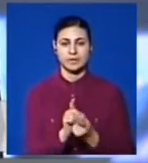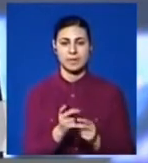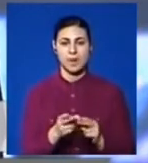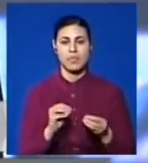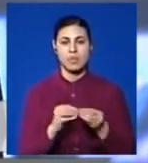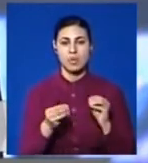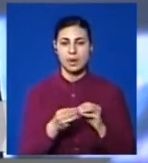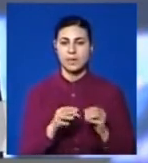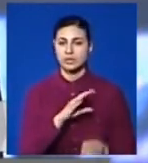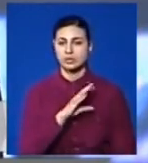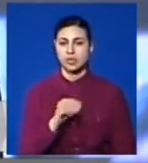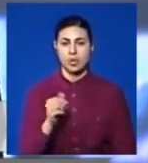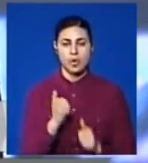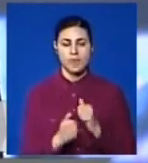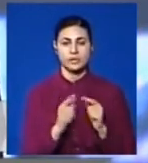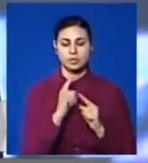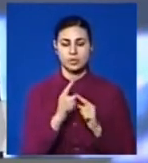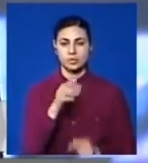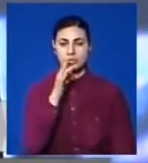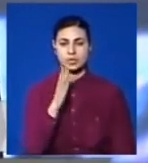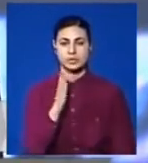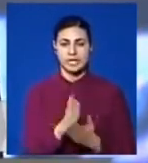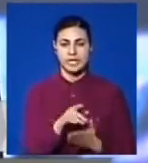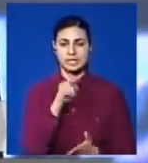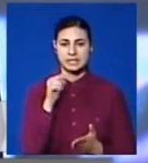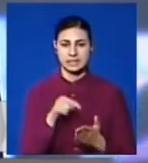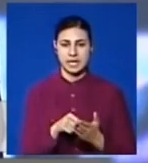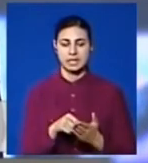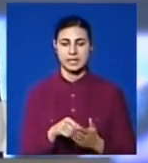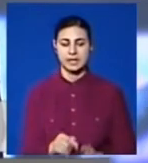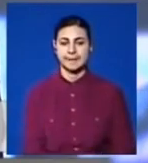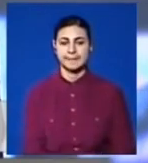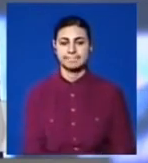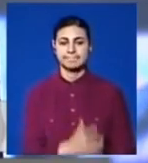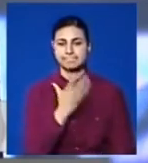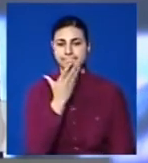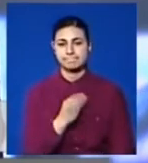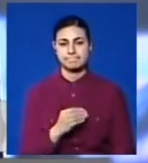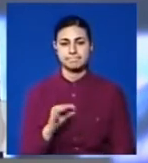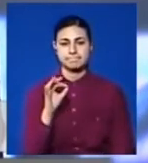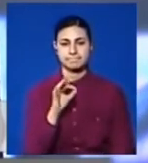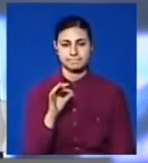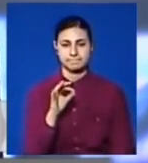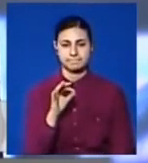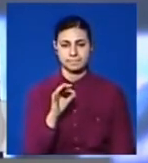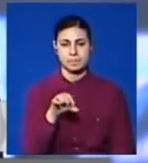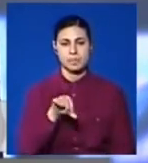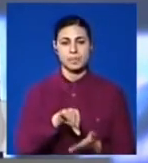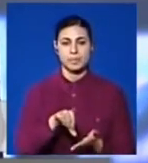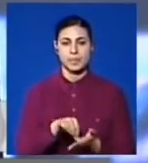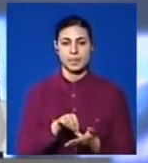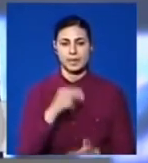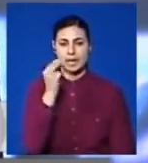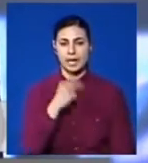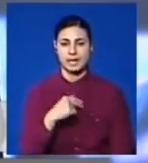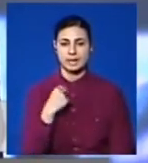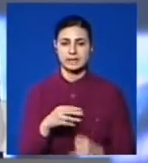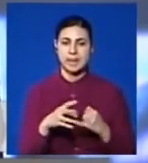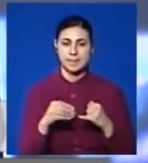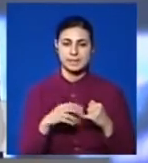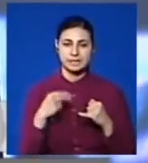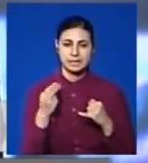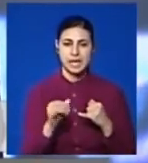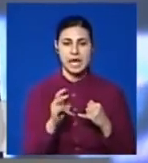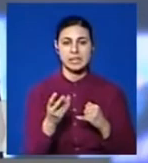რომ თითქმის ყოველ ხდომაზე იხილება საკითხი სასულიერო პირების მონაწილეობით ეკლესიისთვის ან მიწის ან